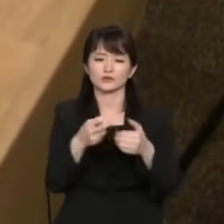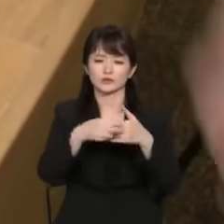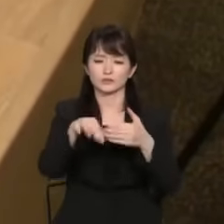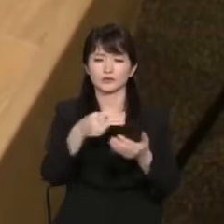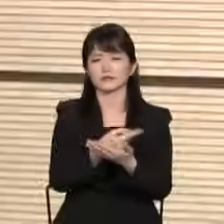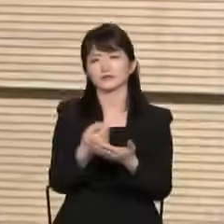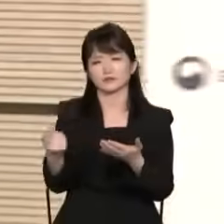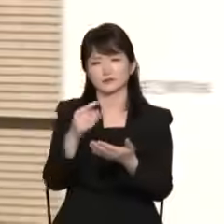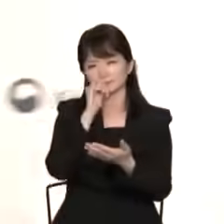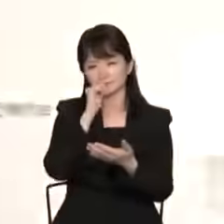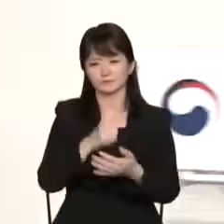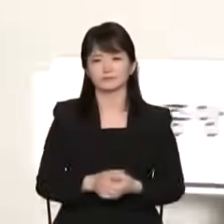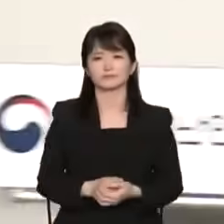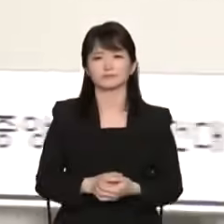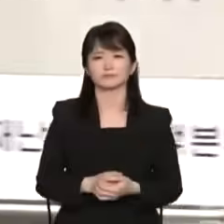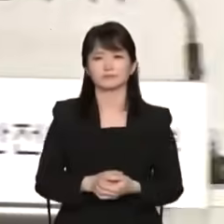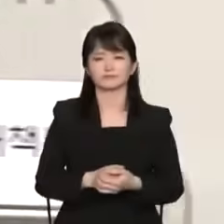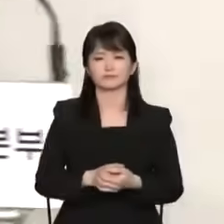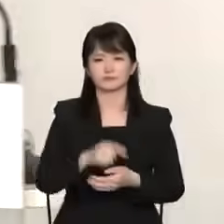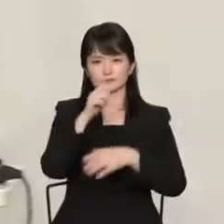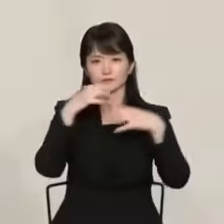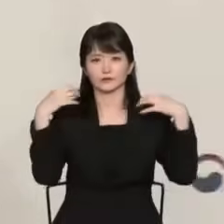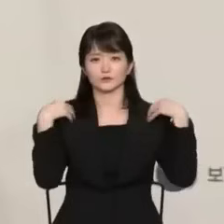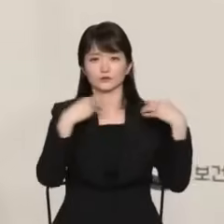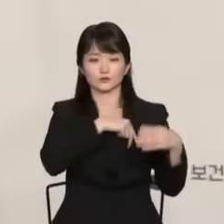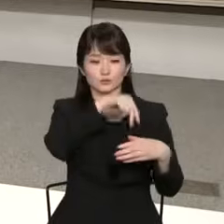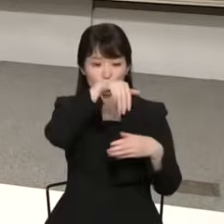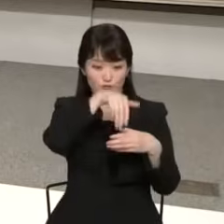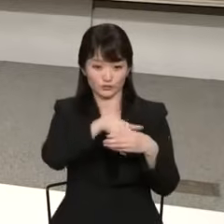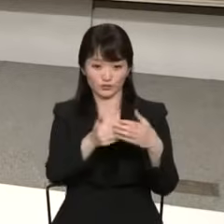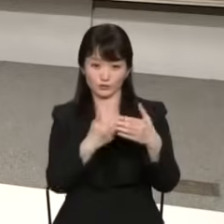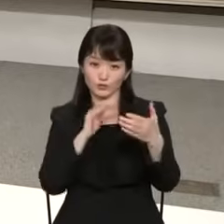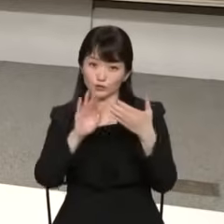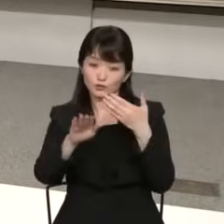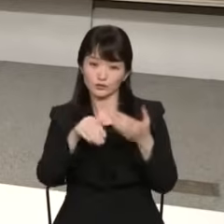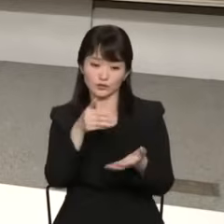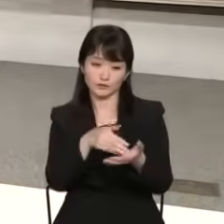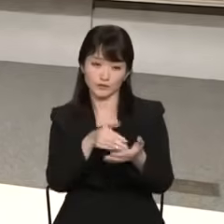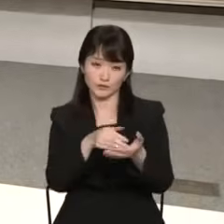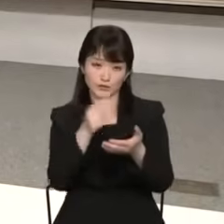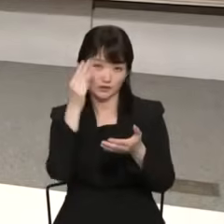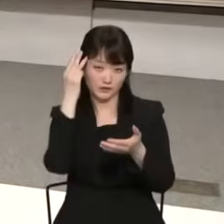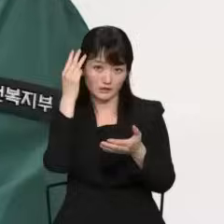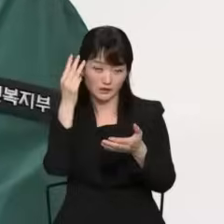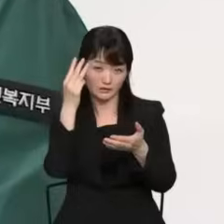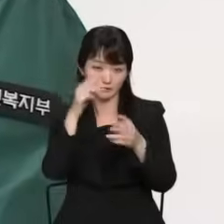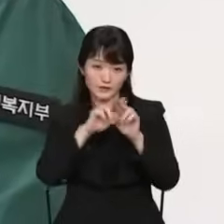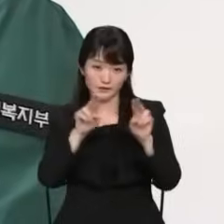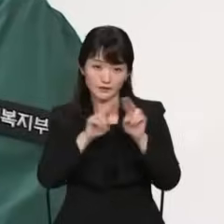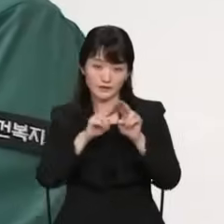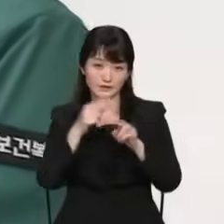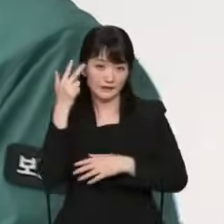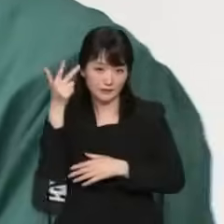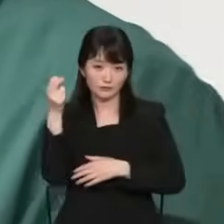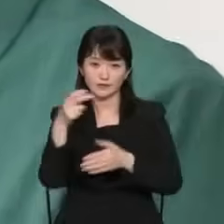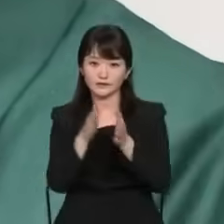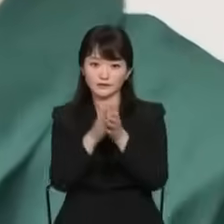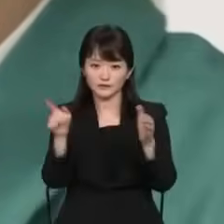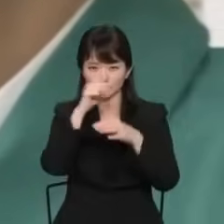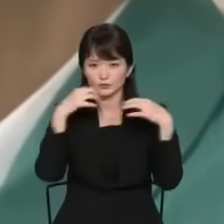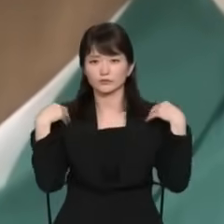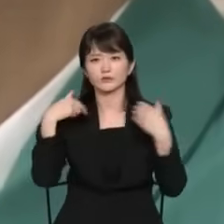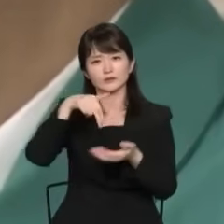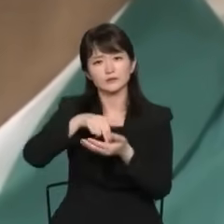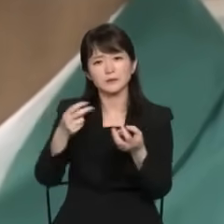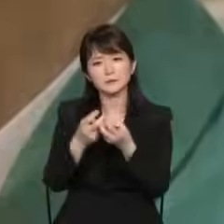됩니다. 정부는 총선 전후로 3번 연속 생략했던 브리핑을 다음 주 월요일부터 다시 시작해 정부의 방침과 입장을